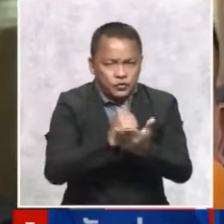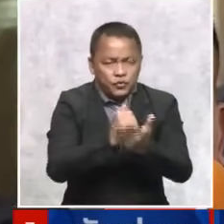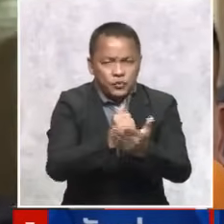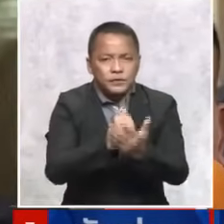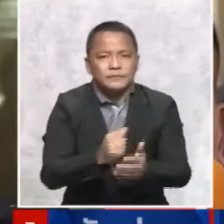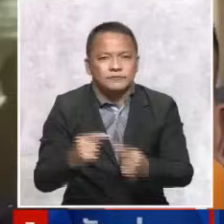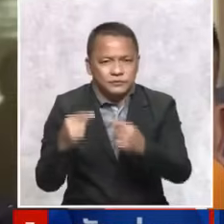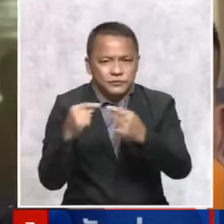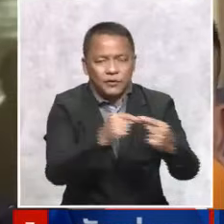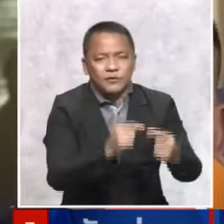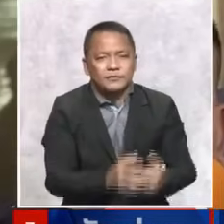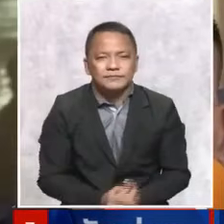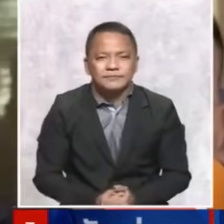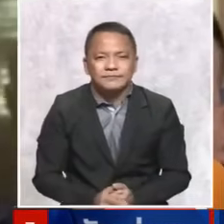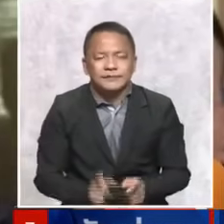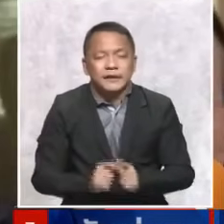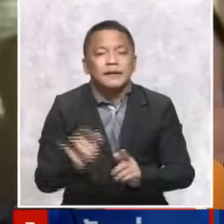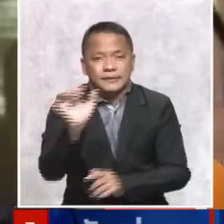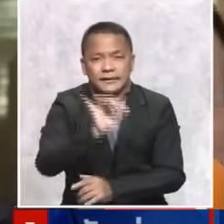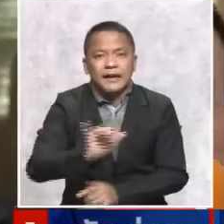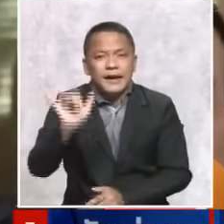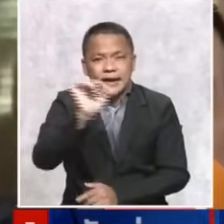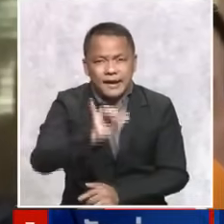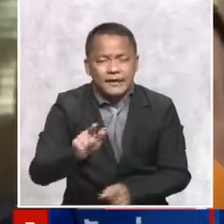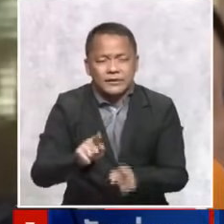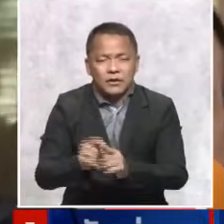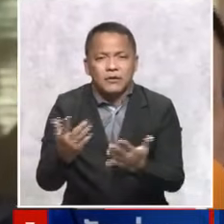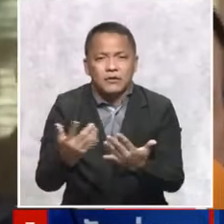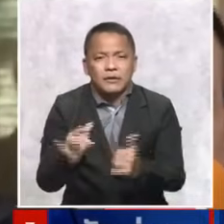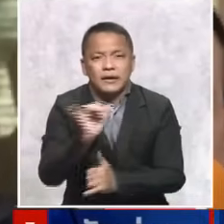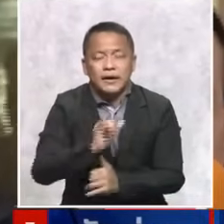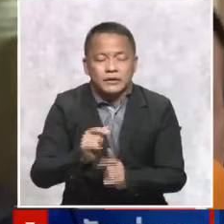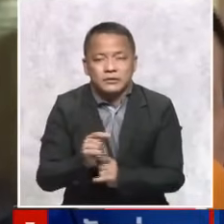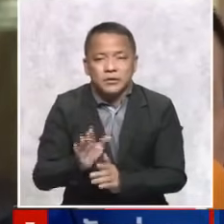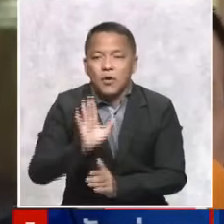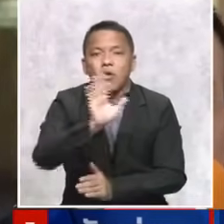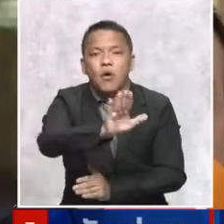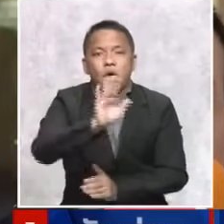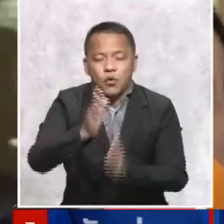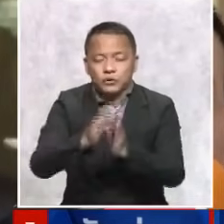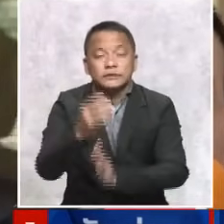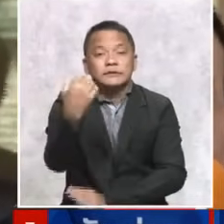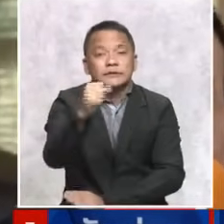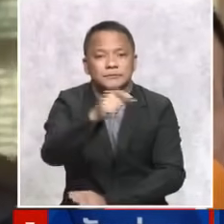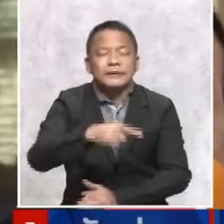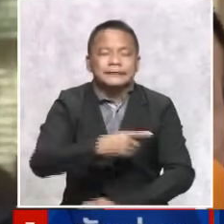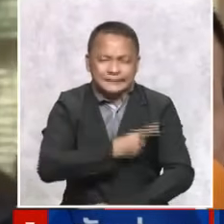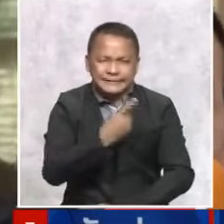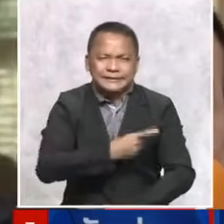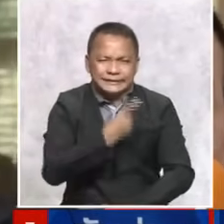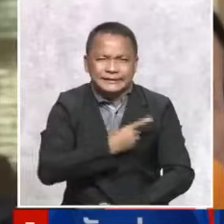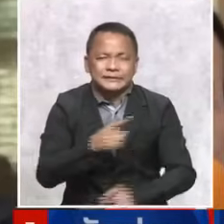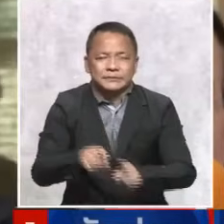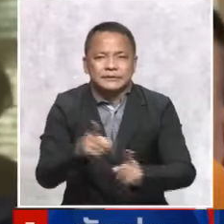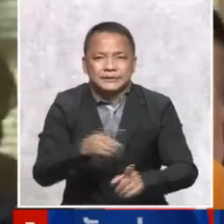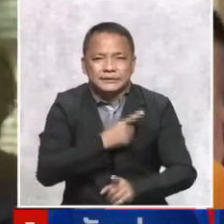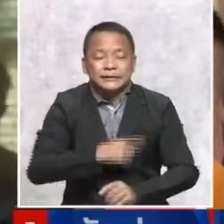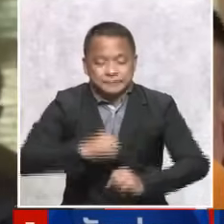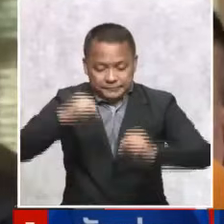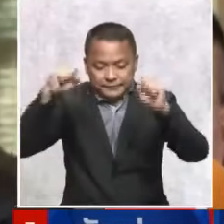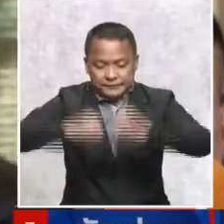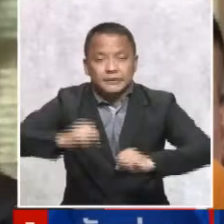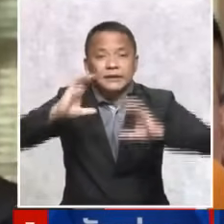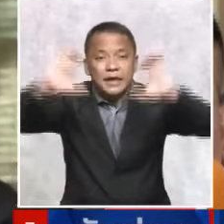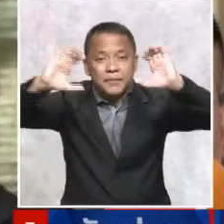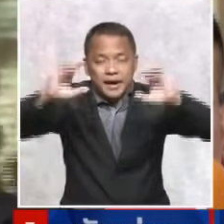ามต่อไปนะครับแล้วก็ญาติพี่น้องก็ของ10คนที่ออกมาก็แสดงความยินดีด้วยแล้วก็ยืนยันครับรัฐ